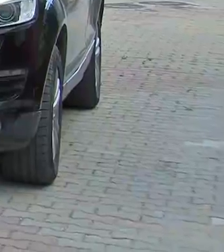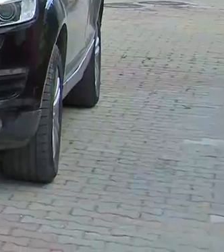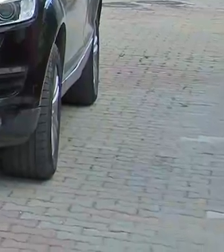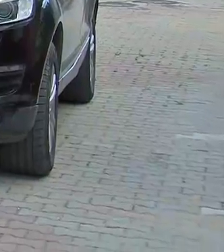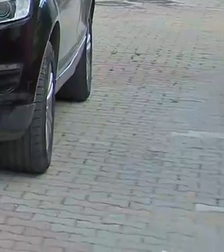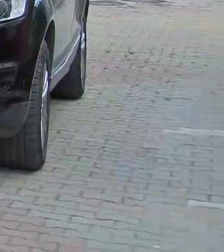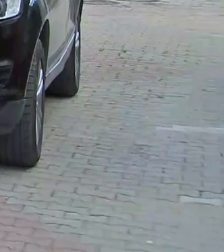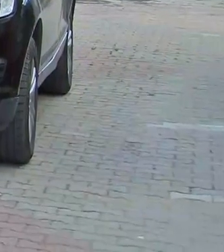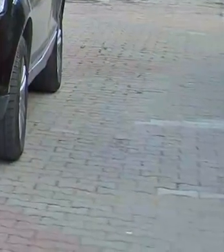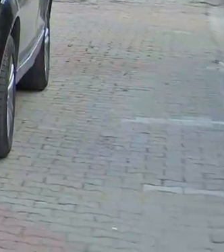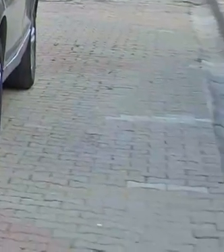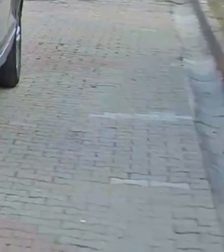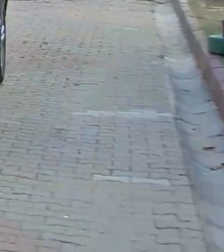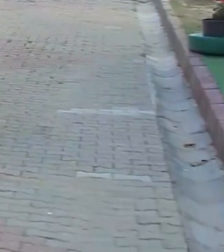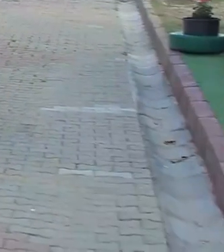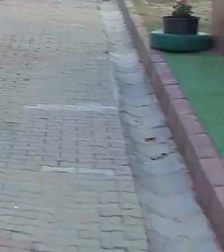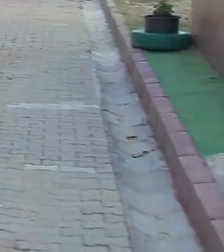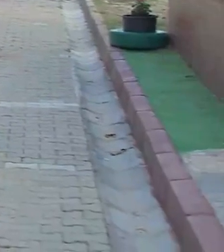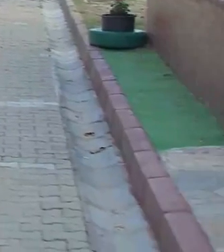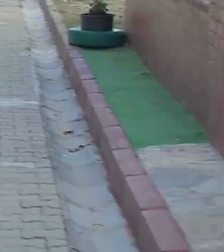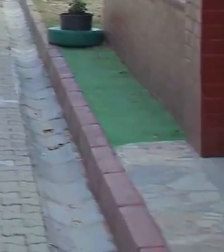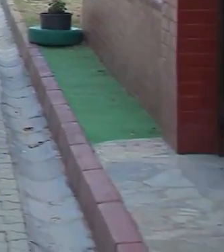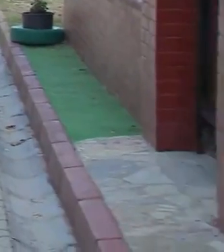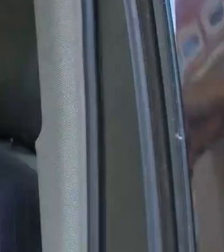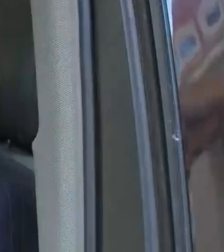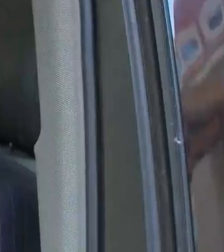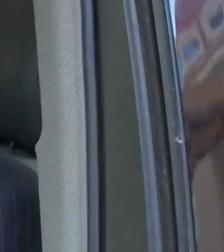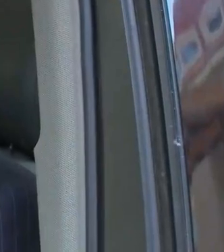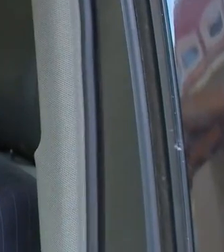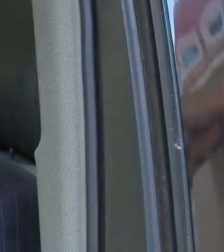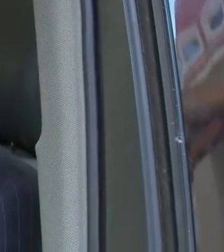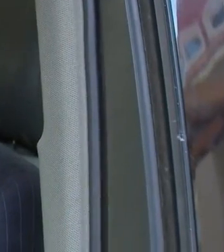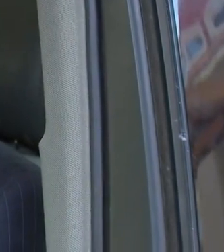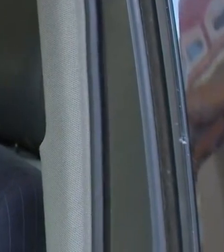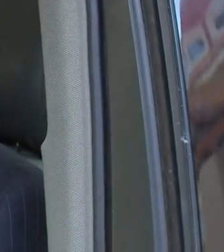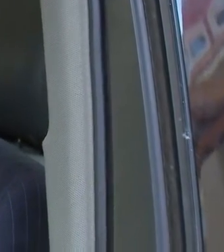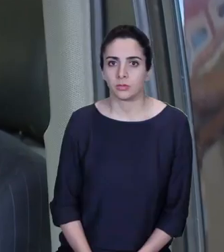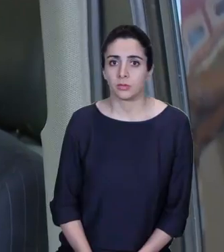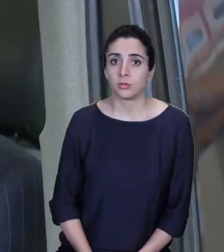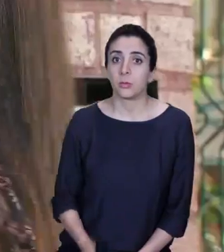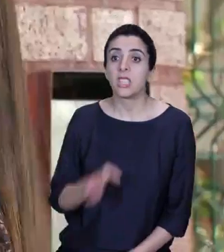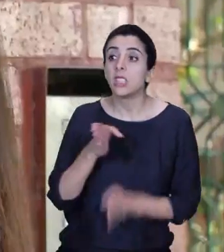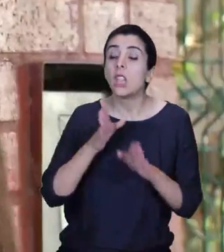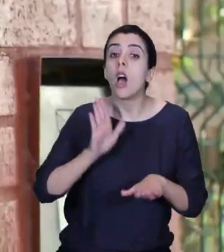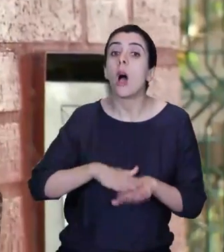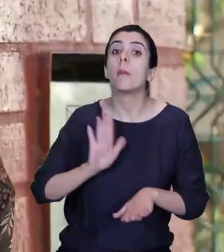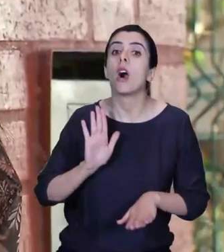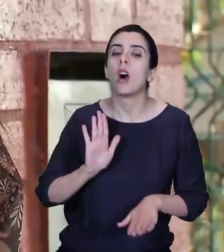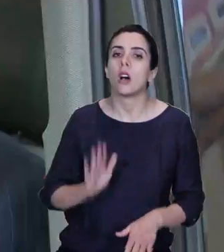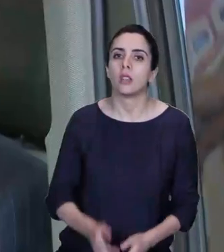Ömer arabada kaldı. Zehra kahverengi deriden kutu biçimli modern çantasını elinde tutuyor. Başka bir yere uğrama.